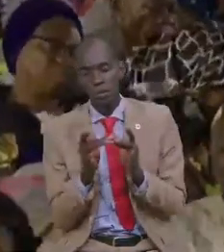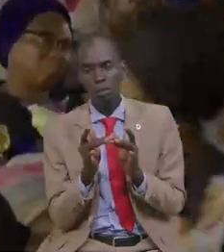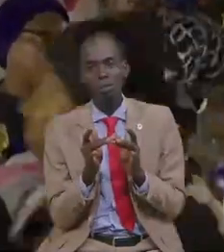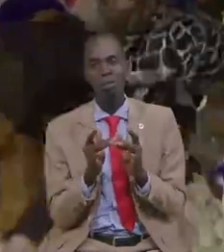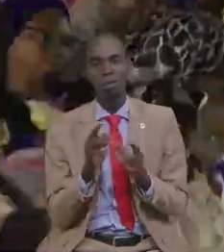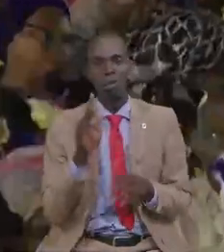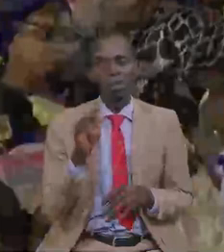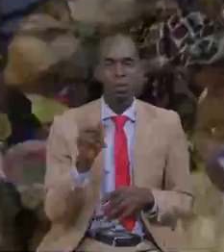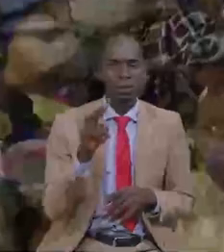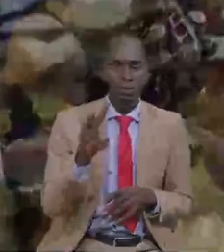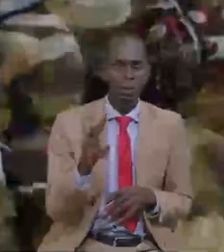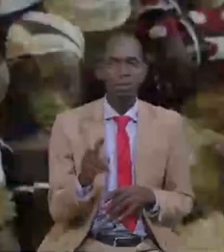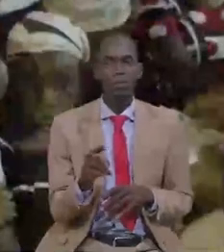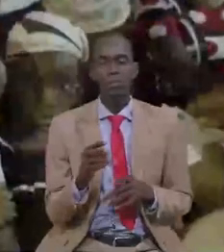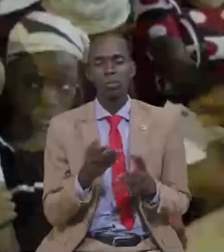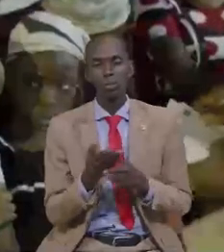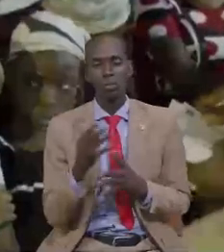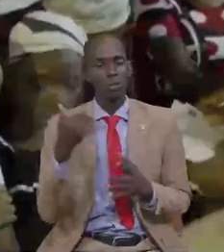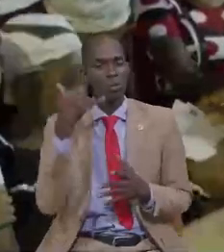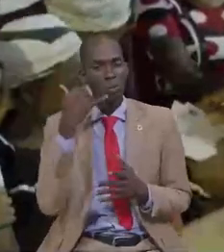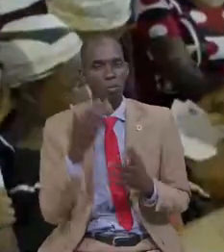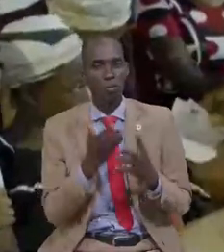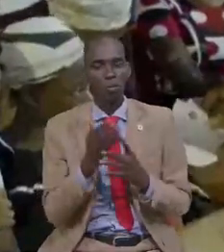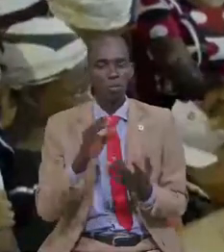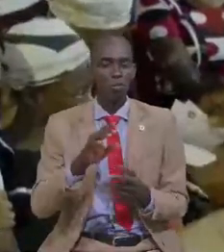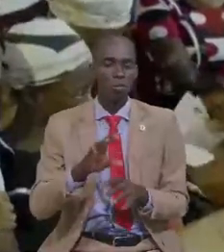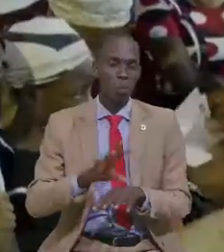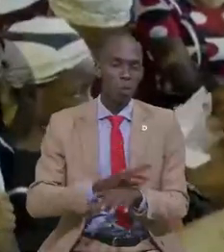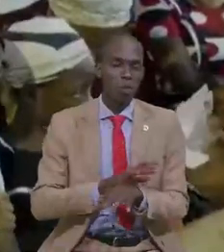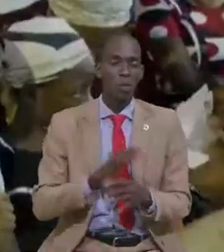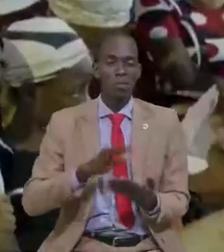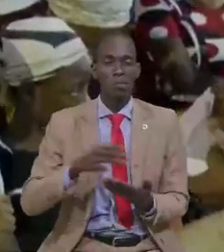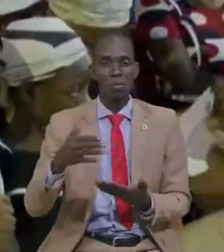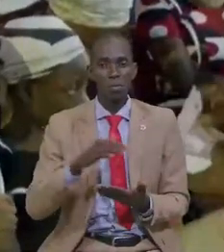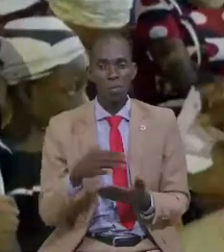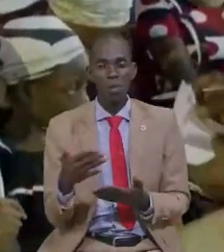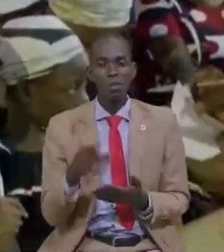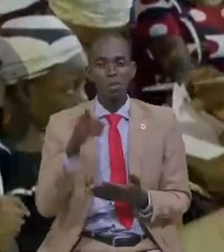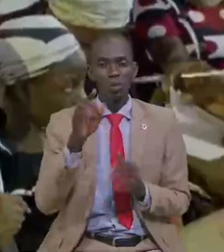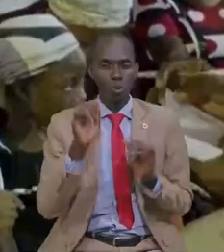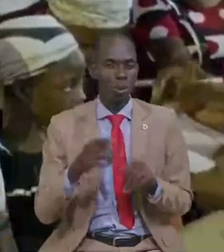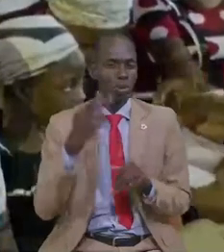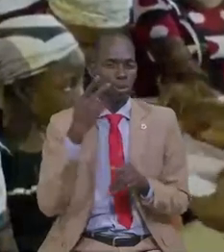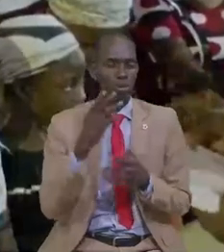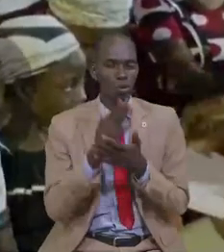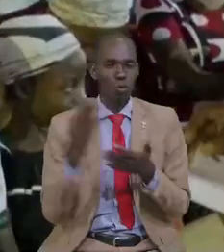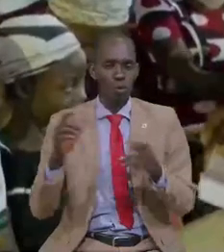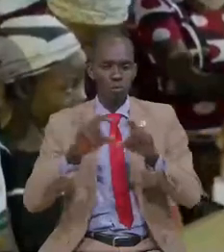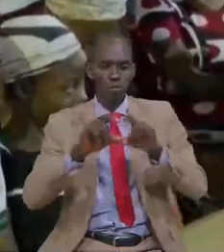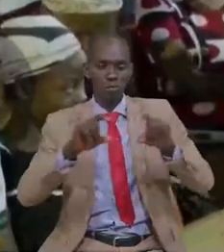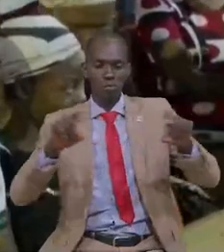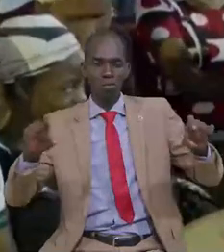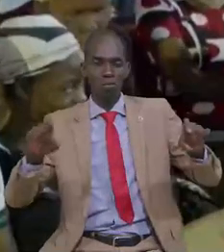Ceux qui sont en ligne, si vous avez donné votre vie au Seigneur, après le message, il y a un lien